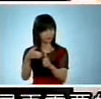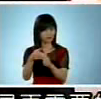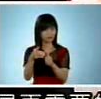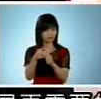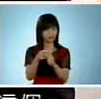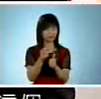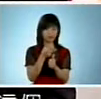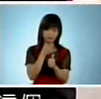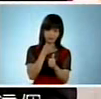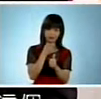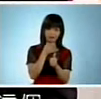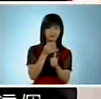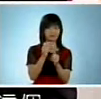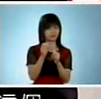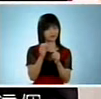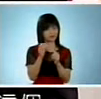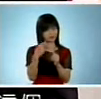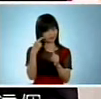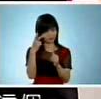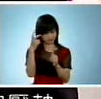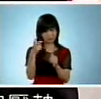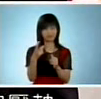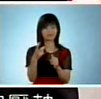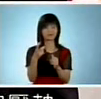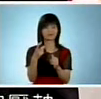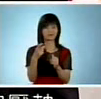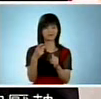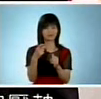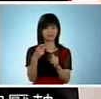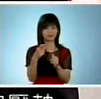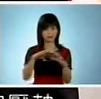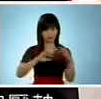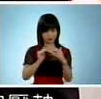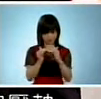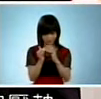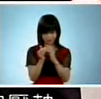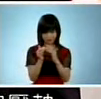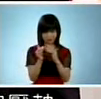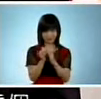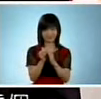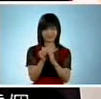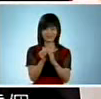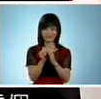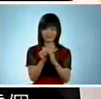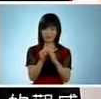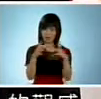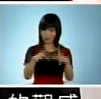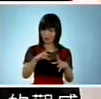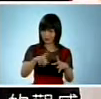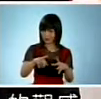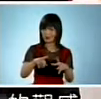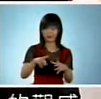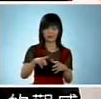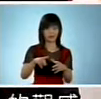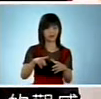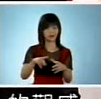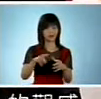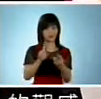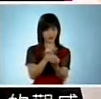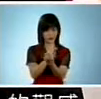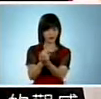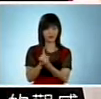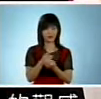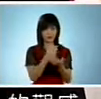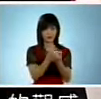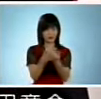更需要的。所以我觉得这个我们国家能够亚洲第一次办这个呢，大概对每一个